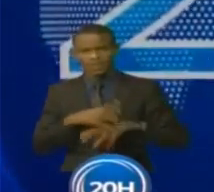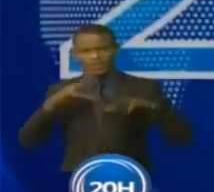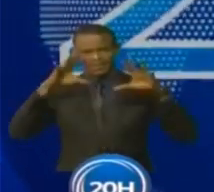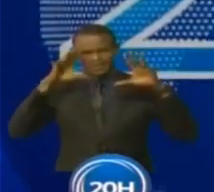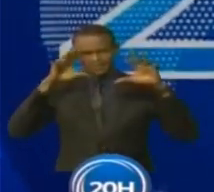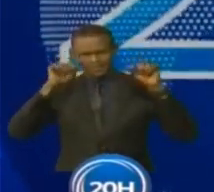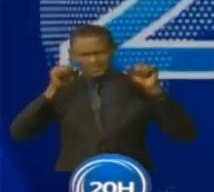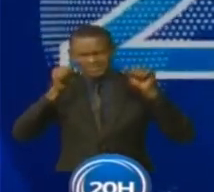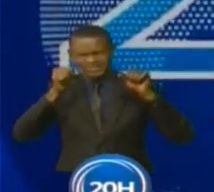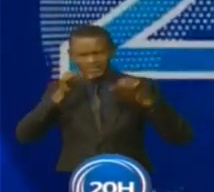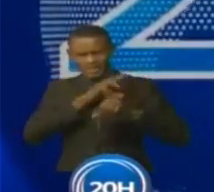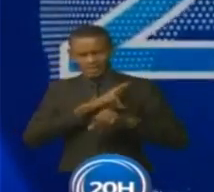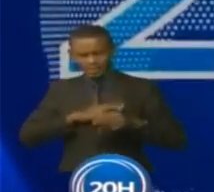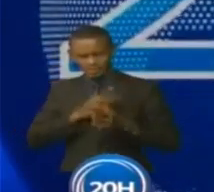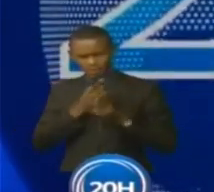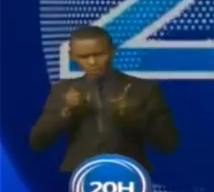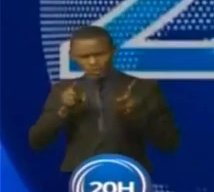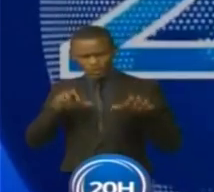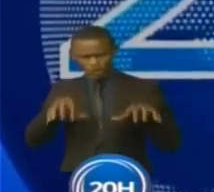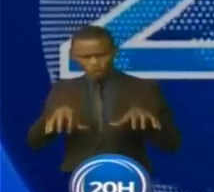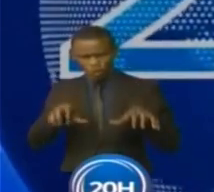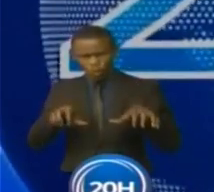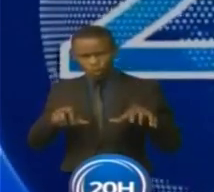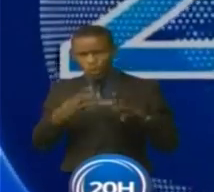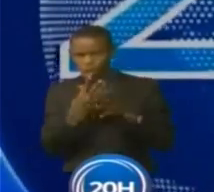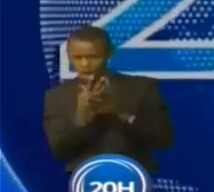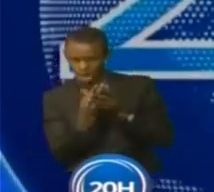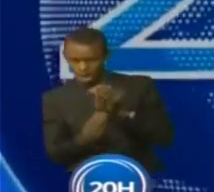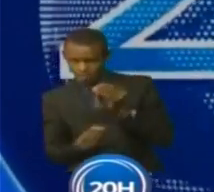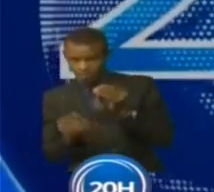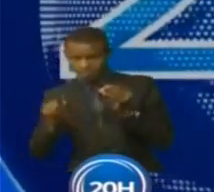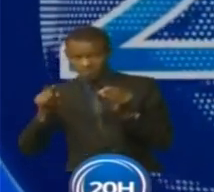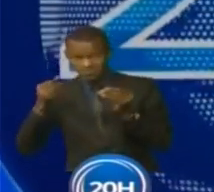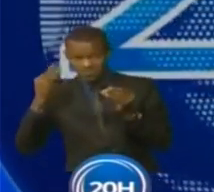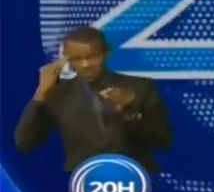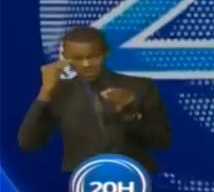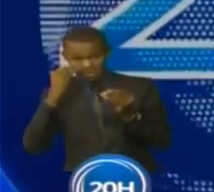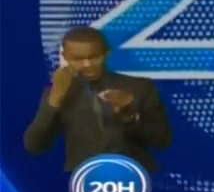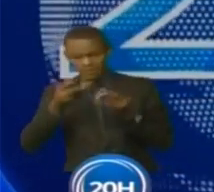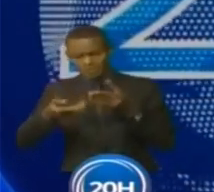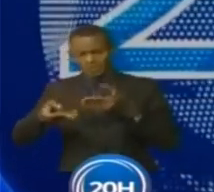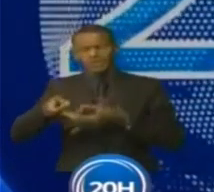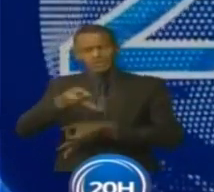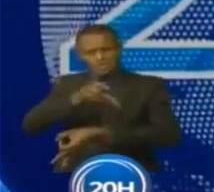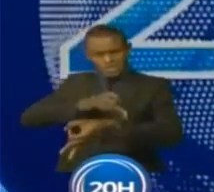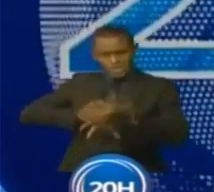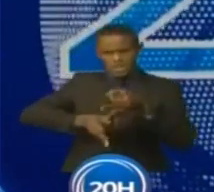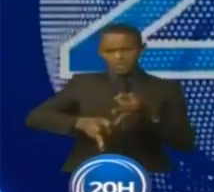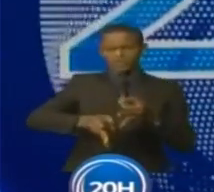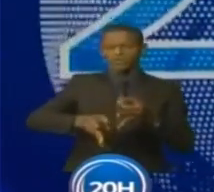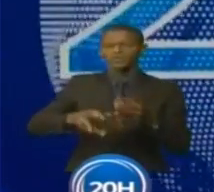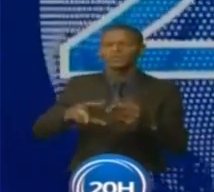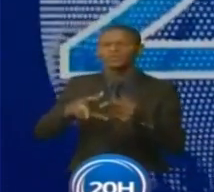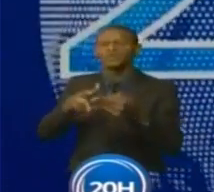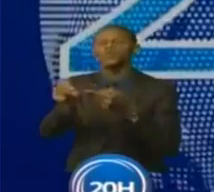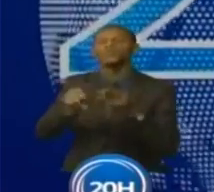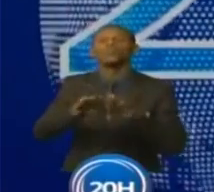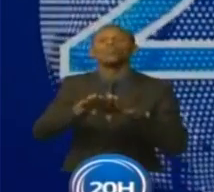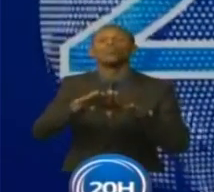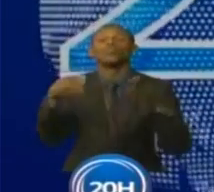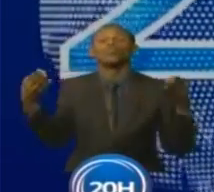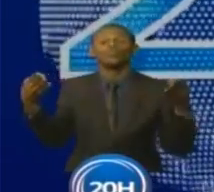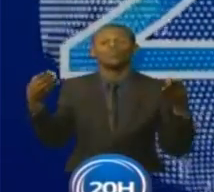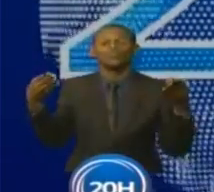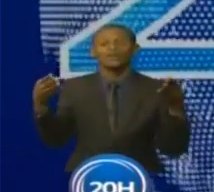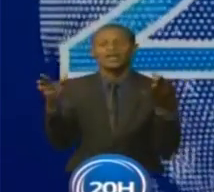lancement du RDC Agribusiness Forum. Selon Jean-Michel Samalou-Kondé, ces assises vont permettre aux